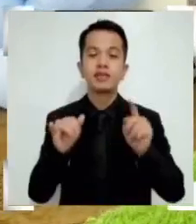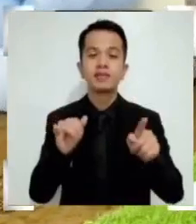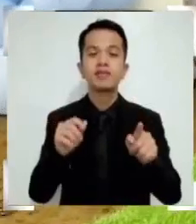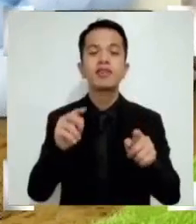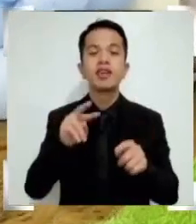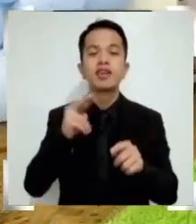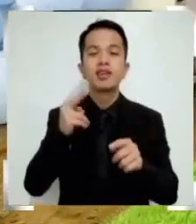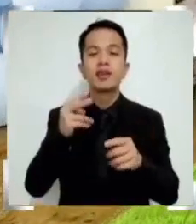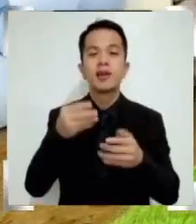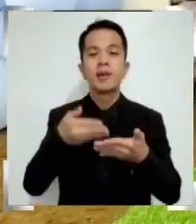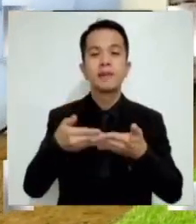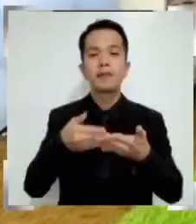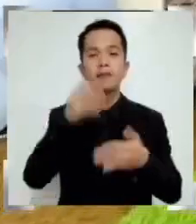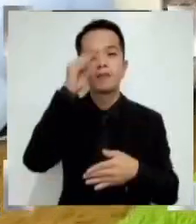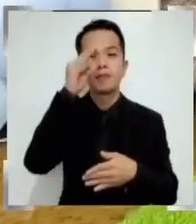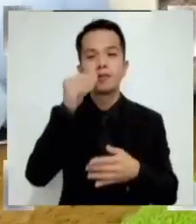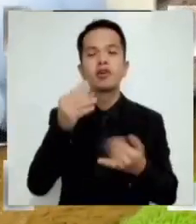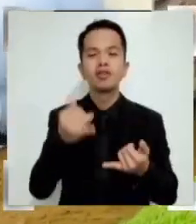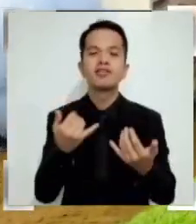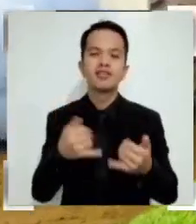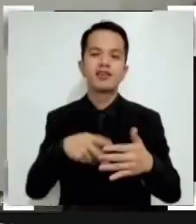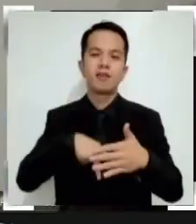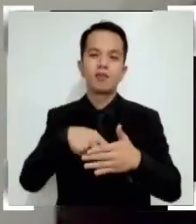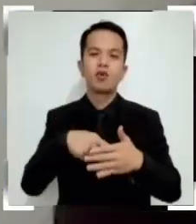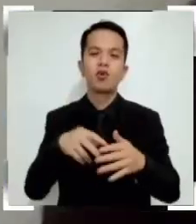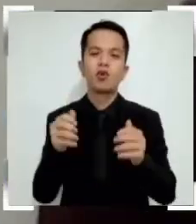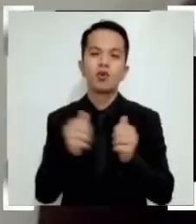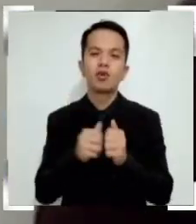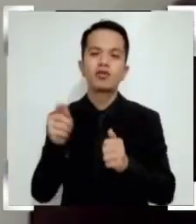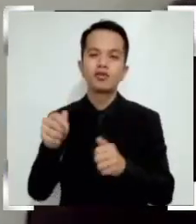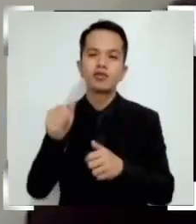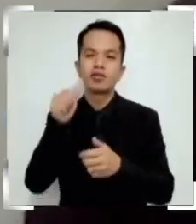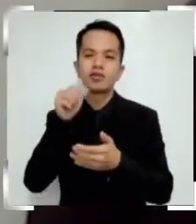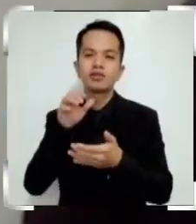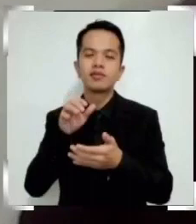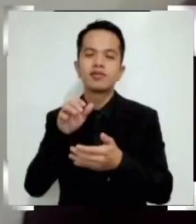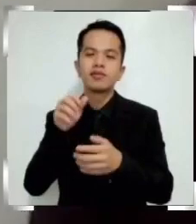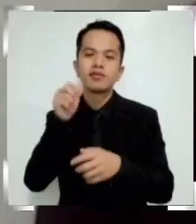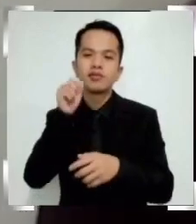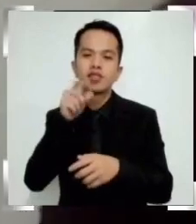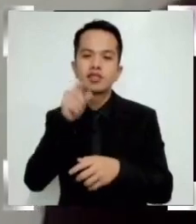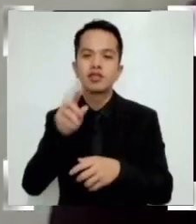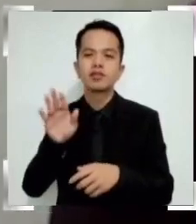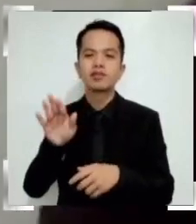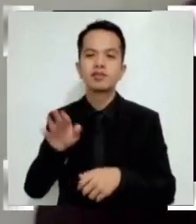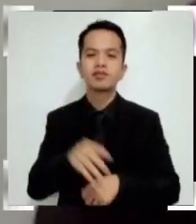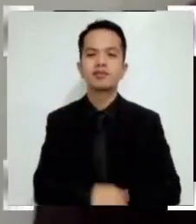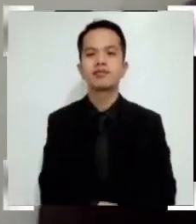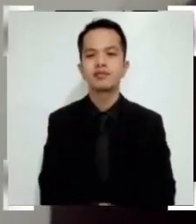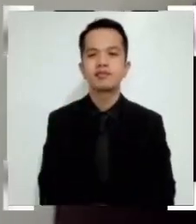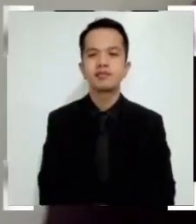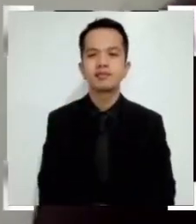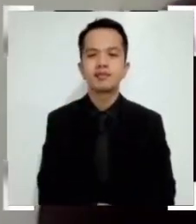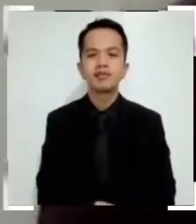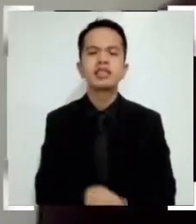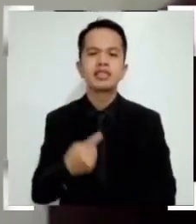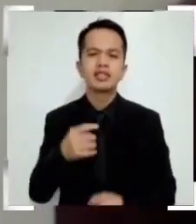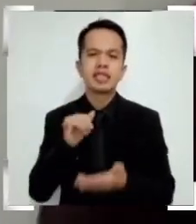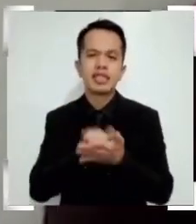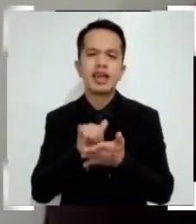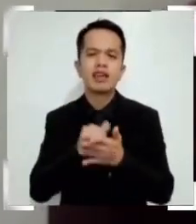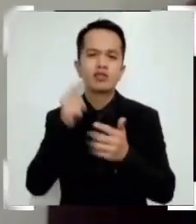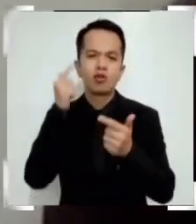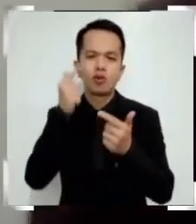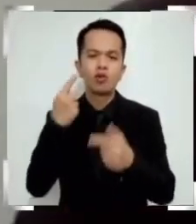dahil buntis din ang kapatid ni Catrice. Siyempre, lagi naman ang angad ng mga magulang, lalo na kami, first